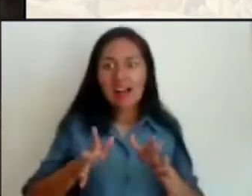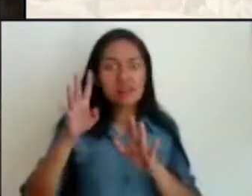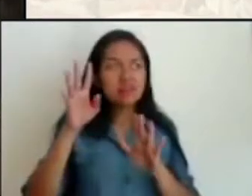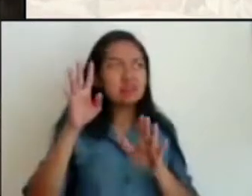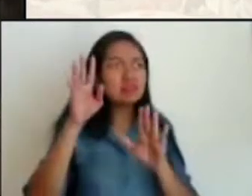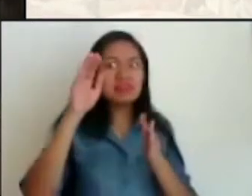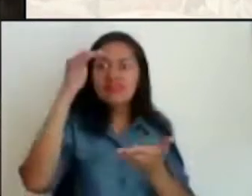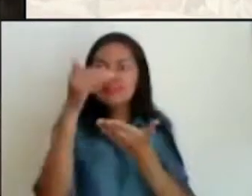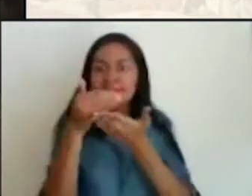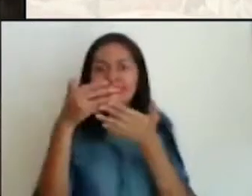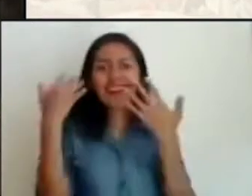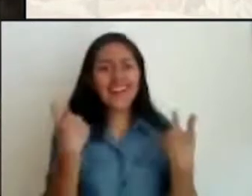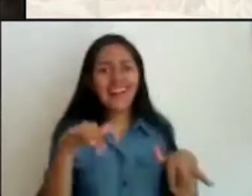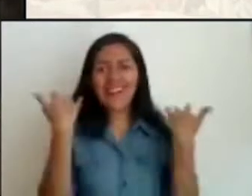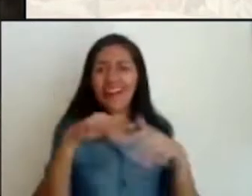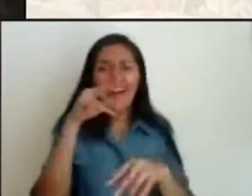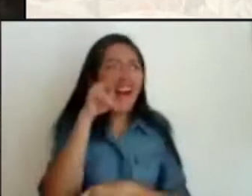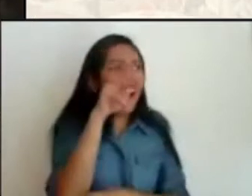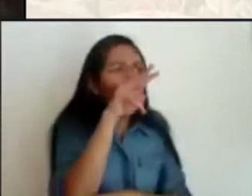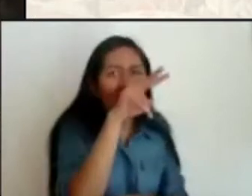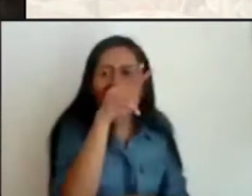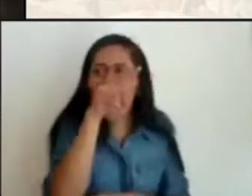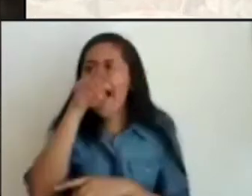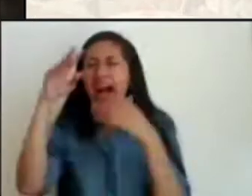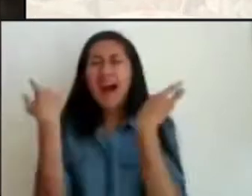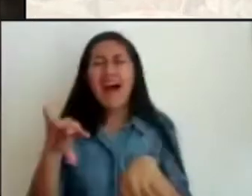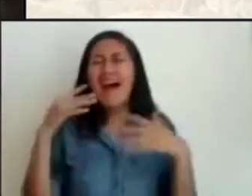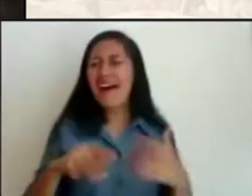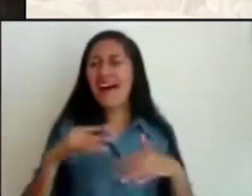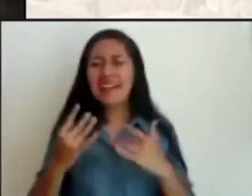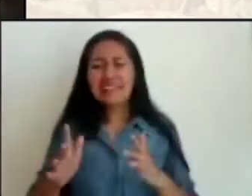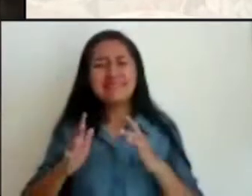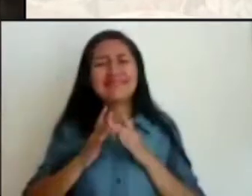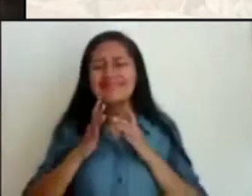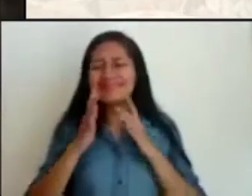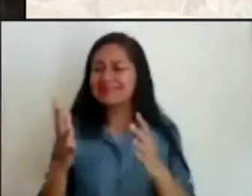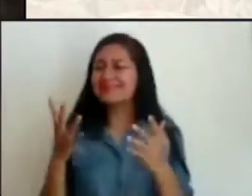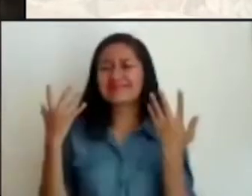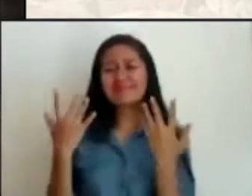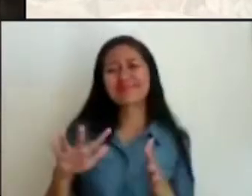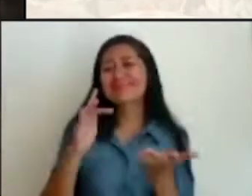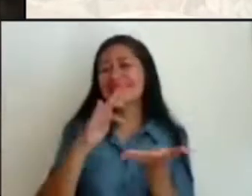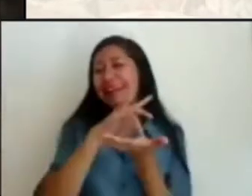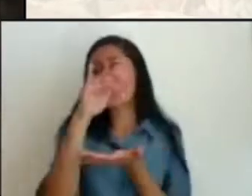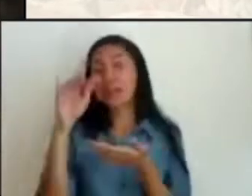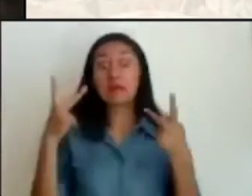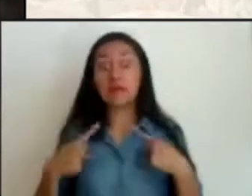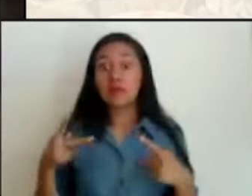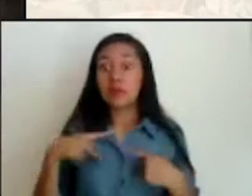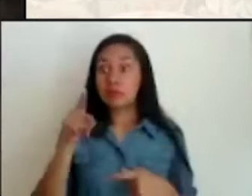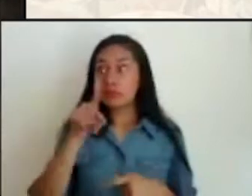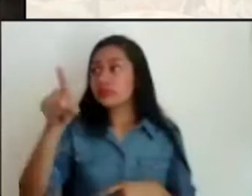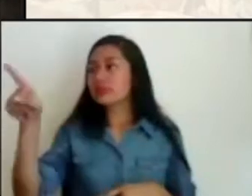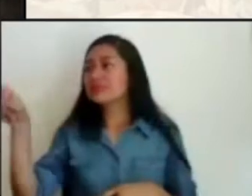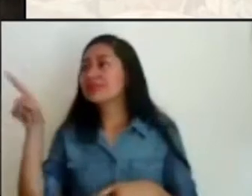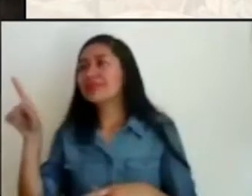primera Ocele, pero lo que él celebra es el júbilo que tiene la población porque fue liberada de la